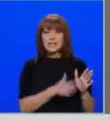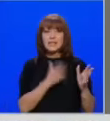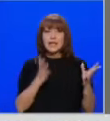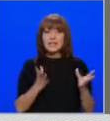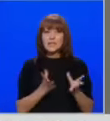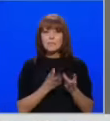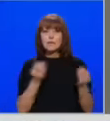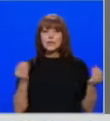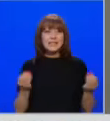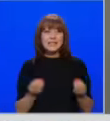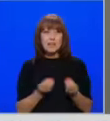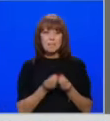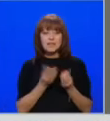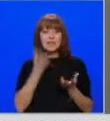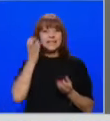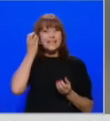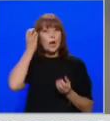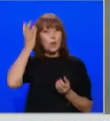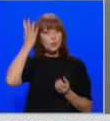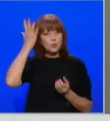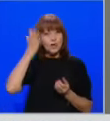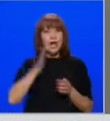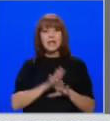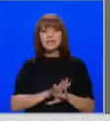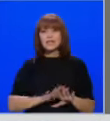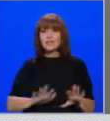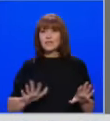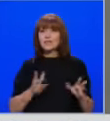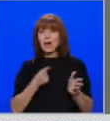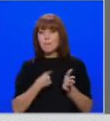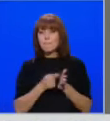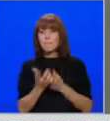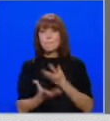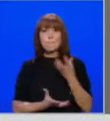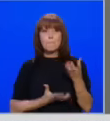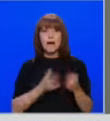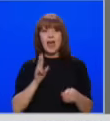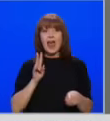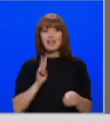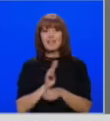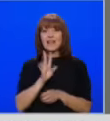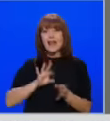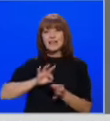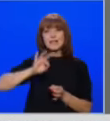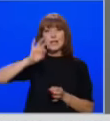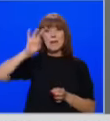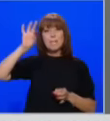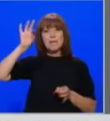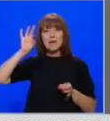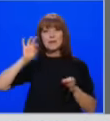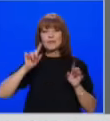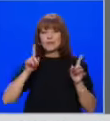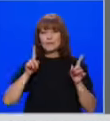80-те години събитие за контракултура традиционно завършва с зрелищно палене на 12-метрово чучело, откъдето идва името му Горящия